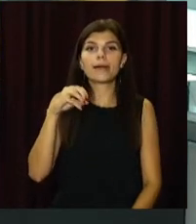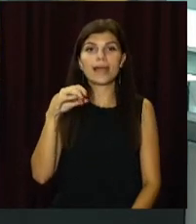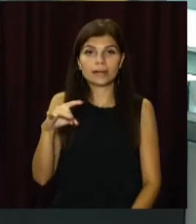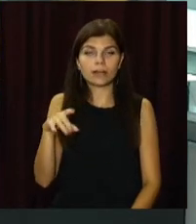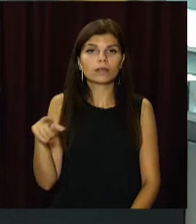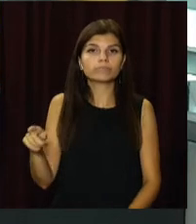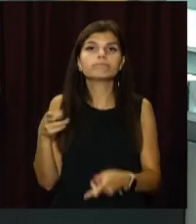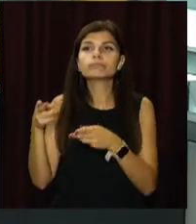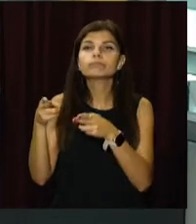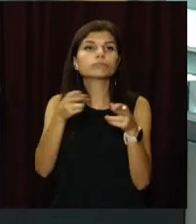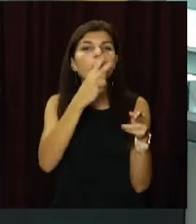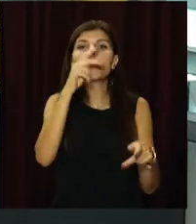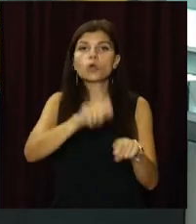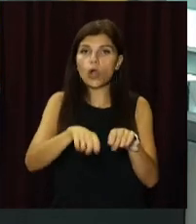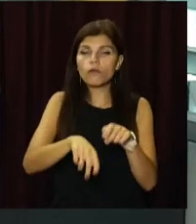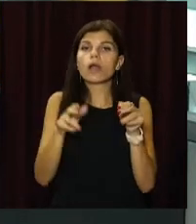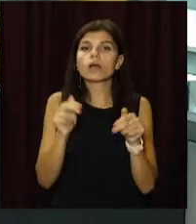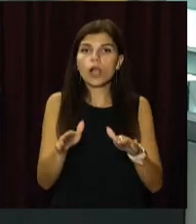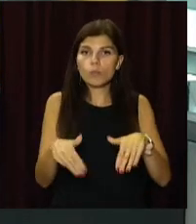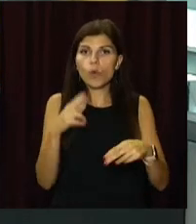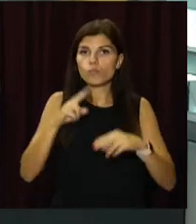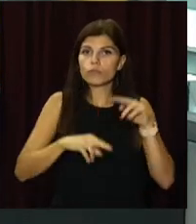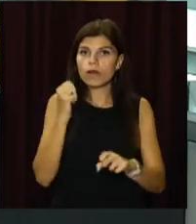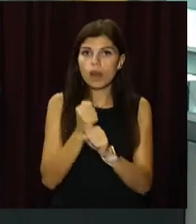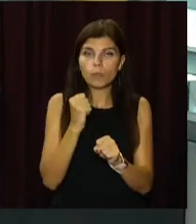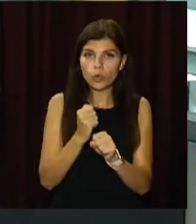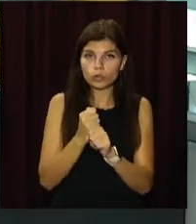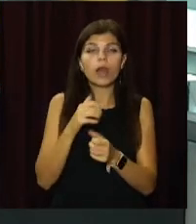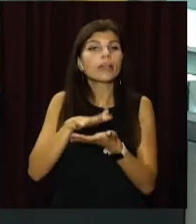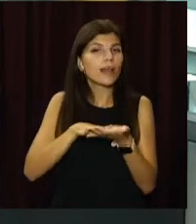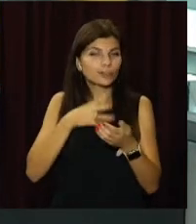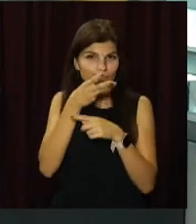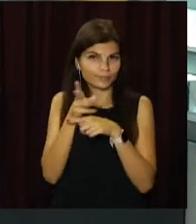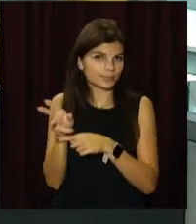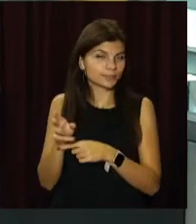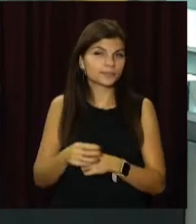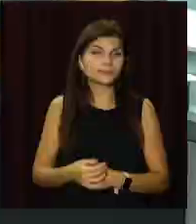об'їхав локації та перевірив, як просуваються будівельні роботи. Подробиці далі.